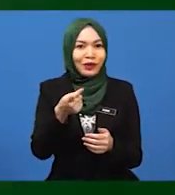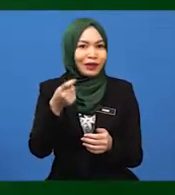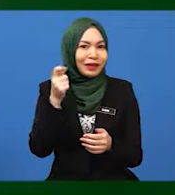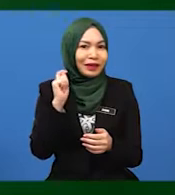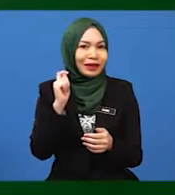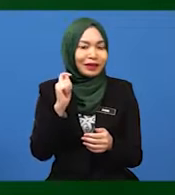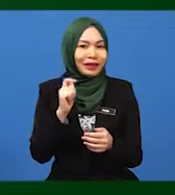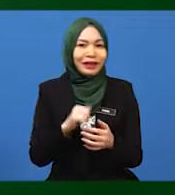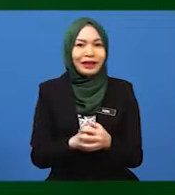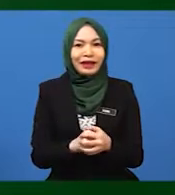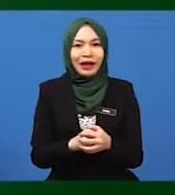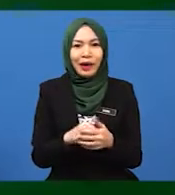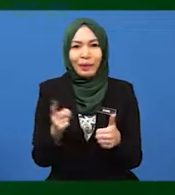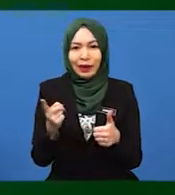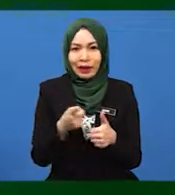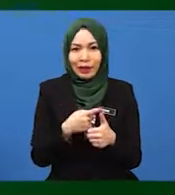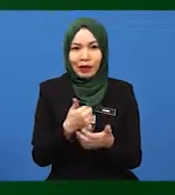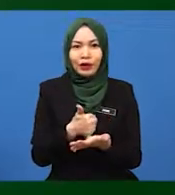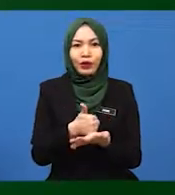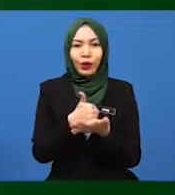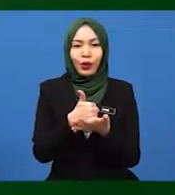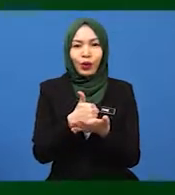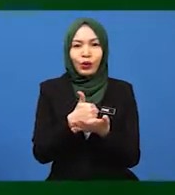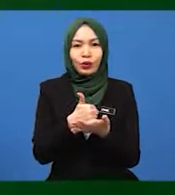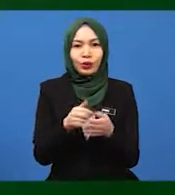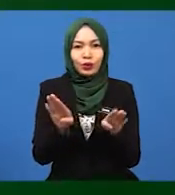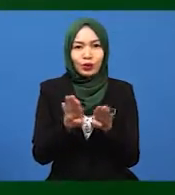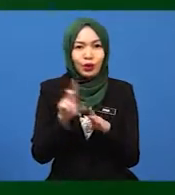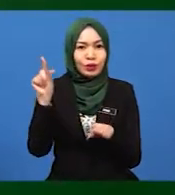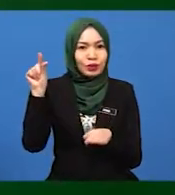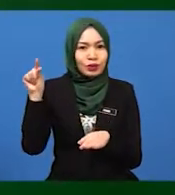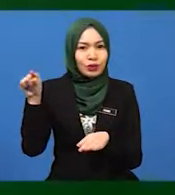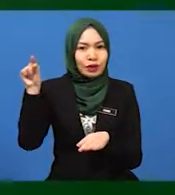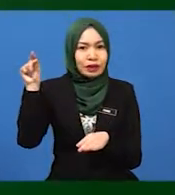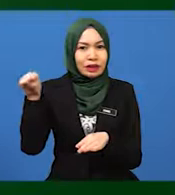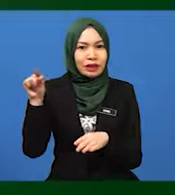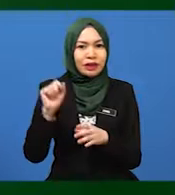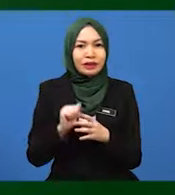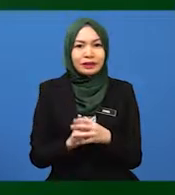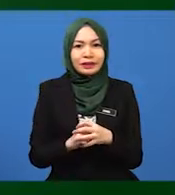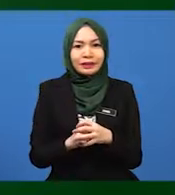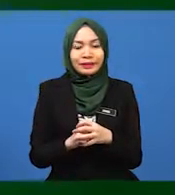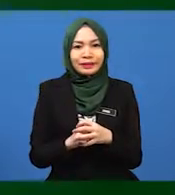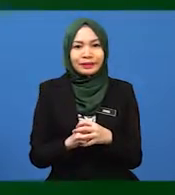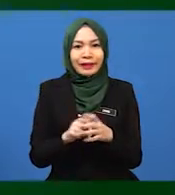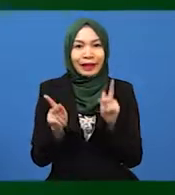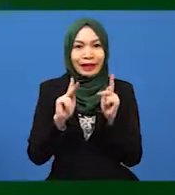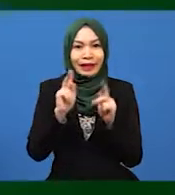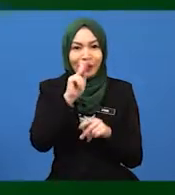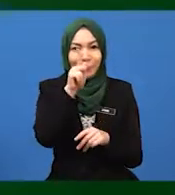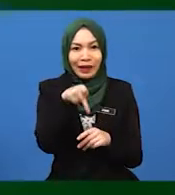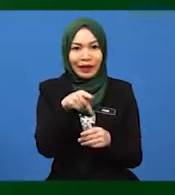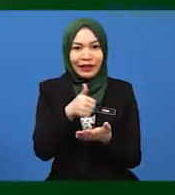Pertama, tolong tutup suis. Kata perintah tolong digunakan dalam ayat